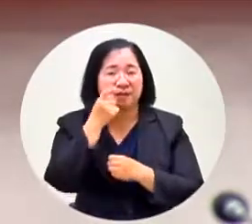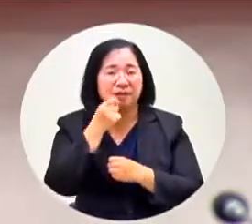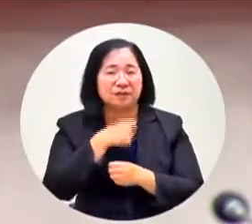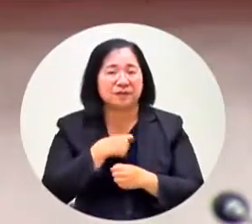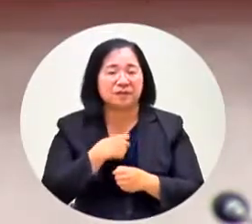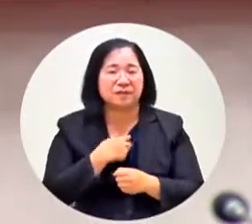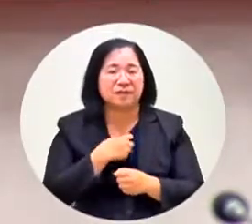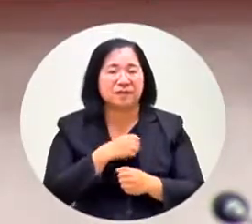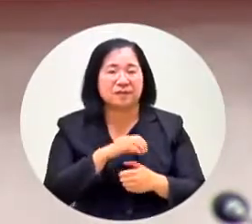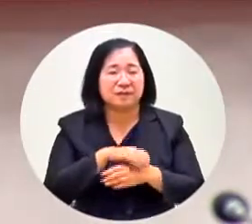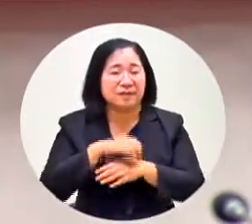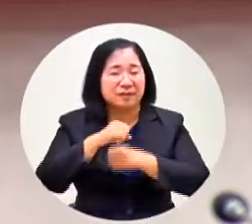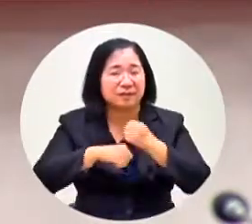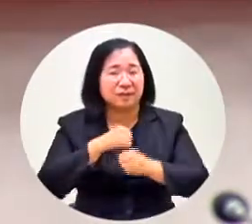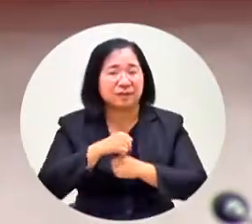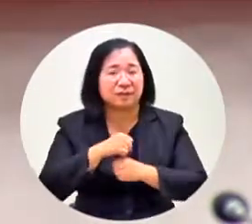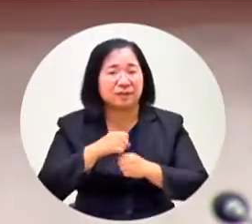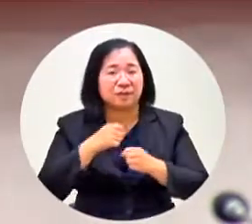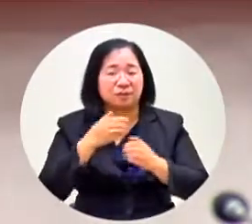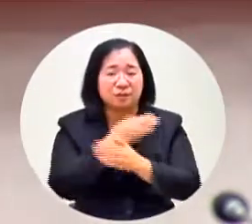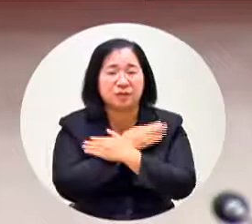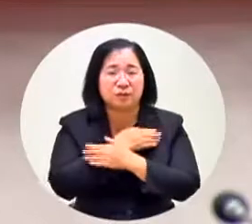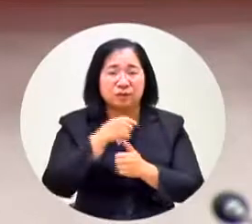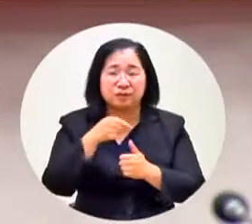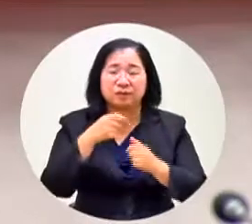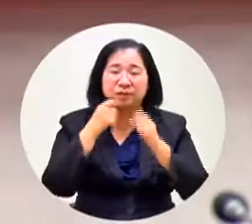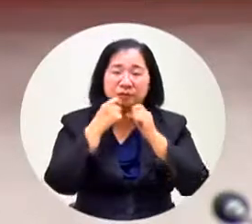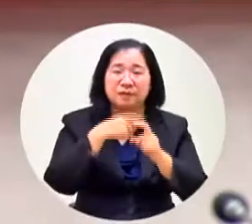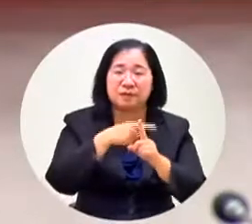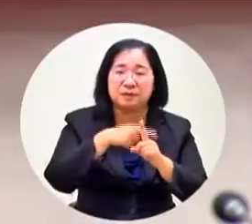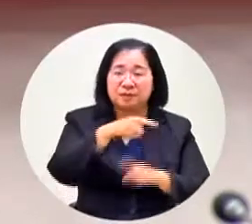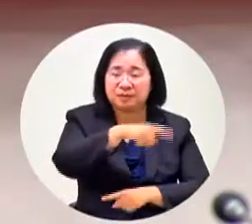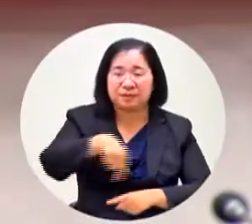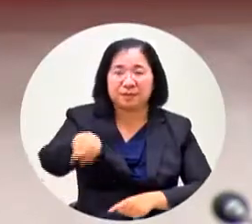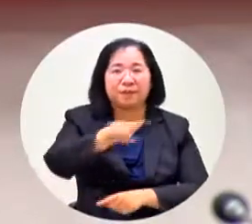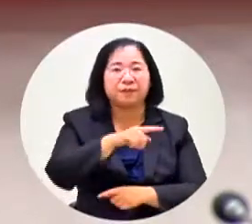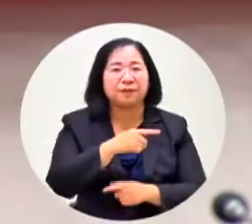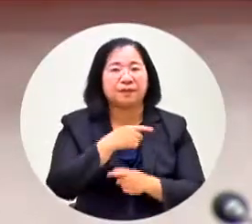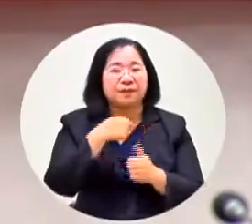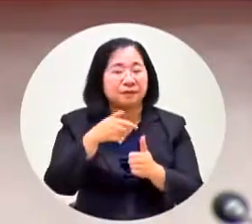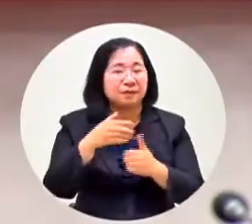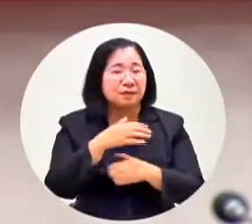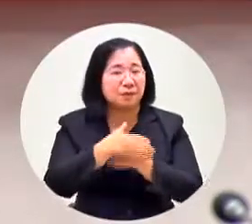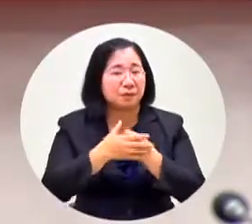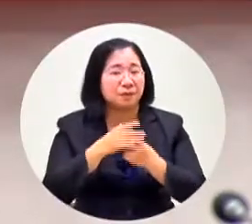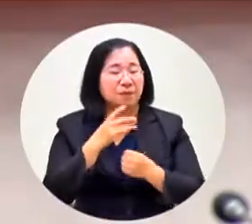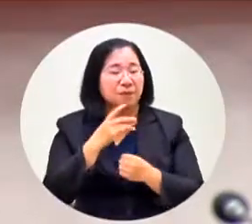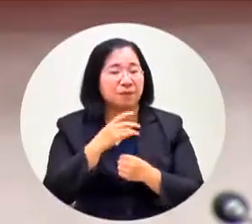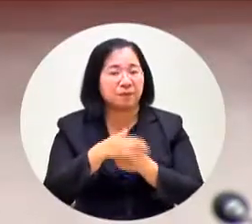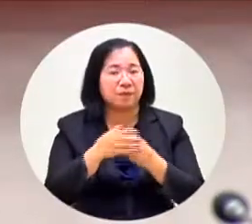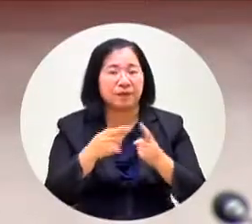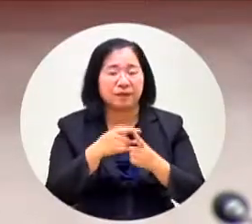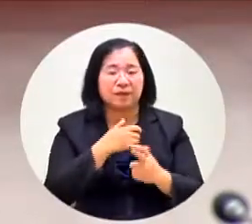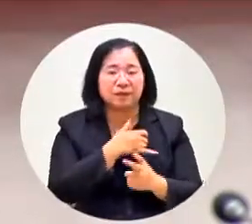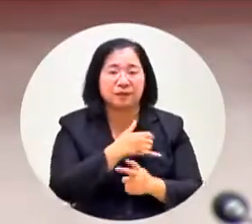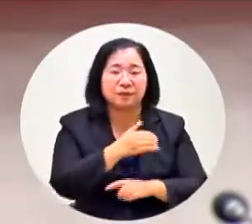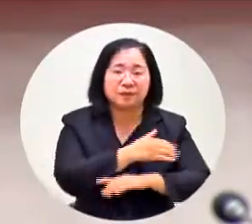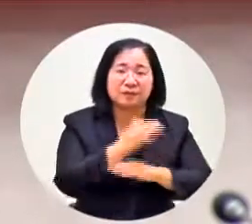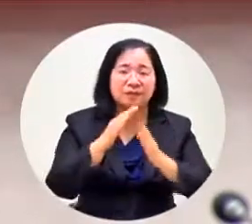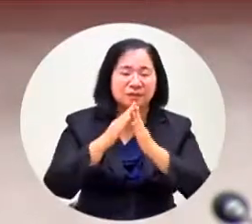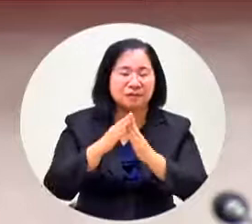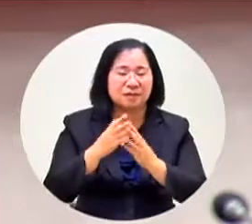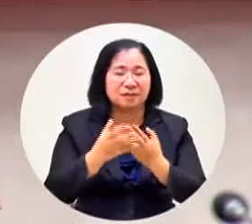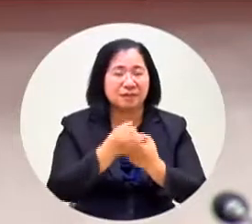动幼教品质的提升。哈，市长，这是当时你的一个教育的白皮书里面有特别提到，我们